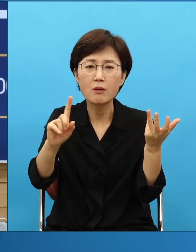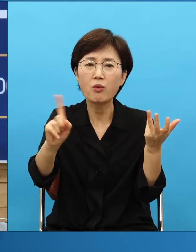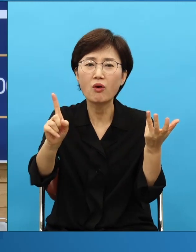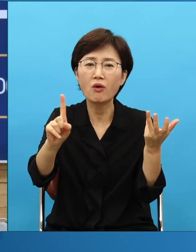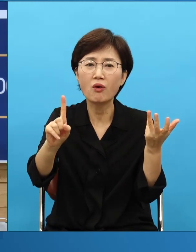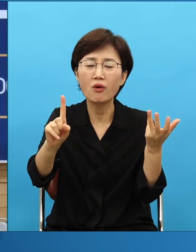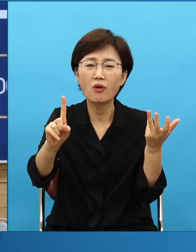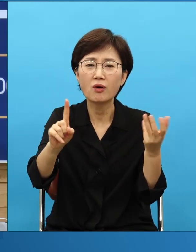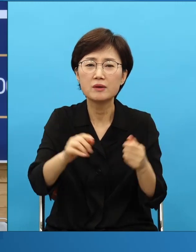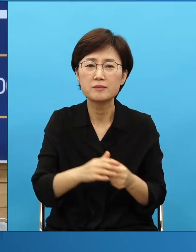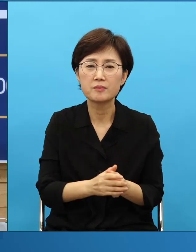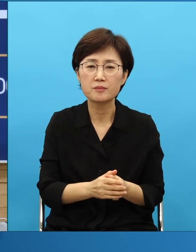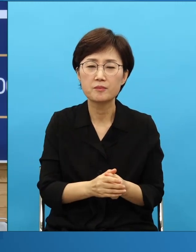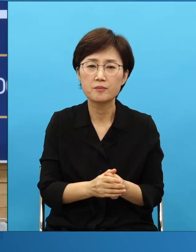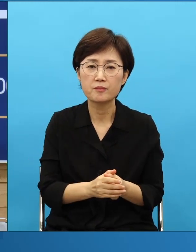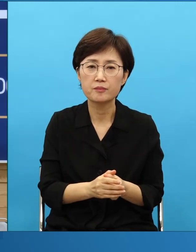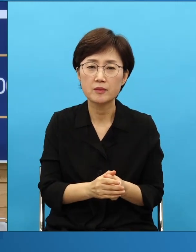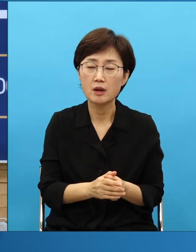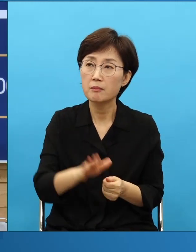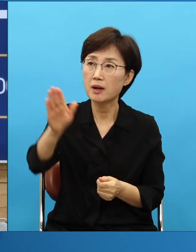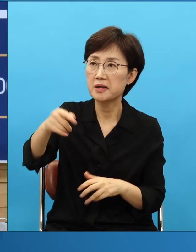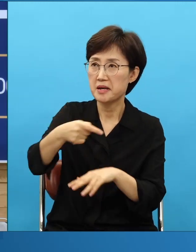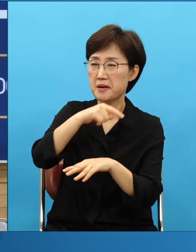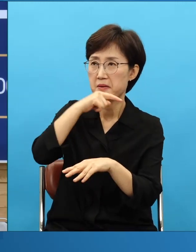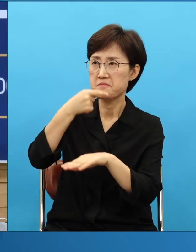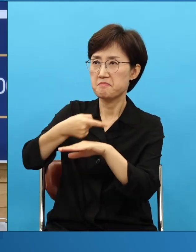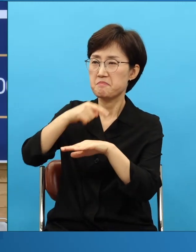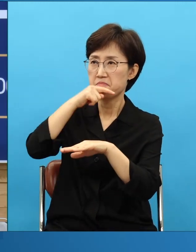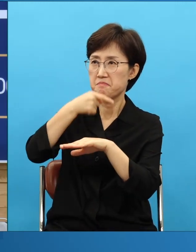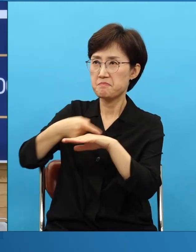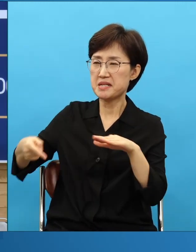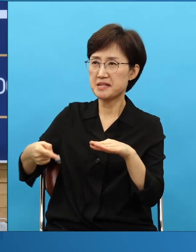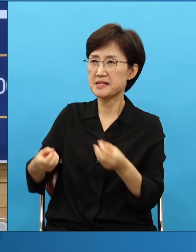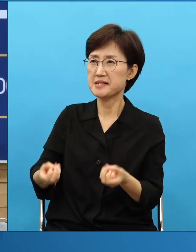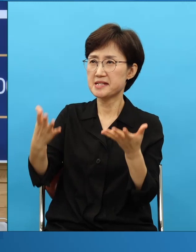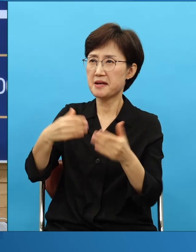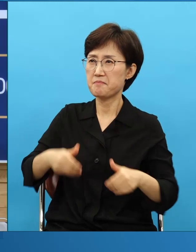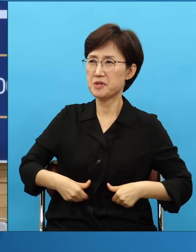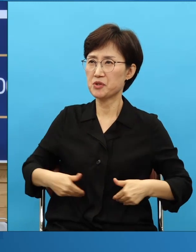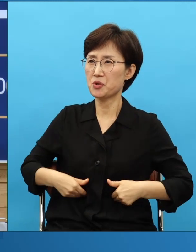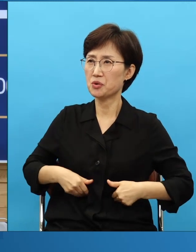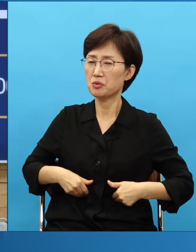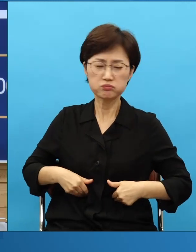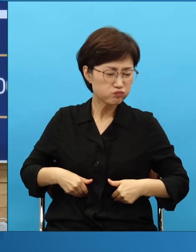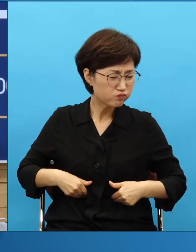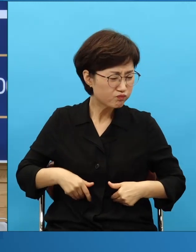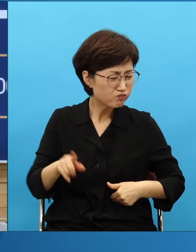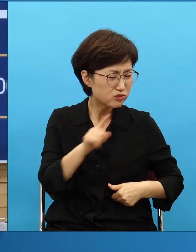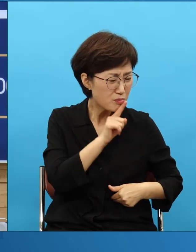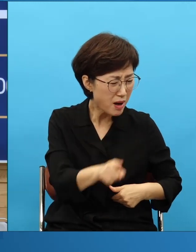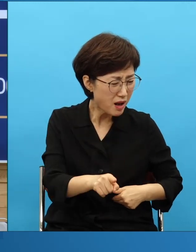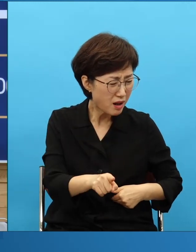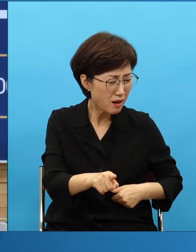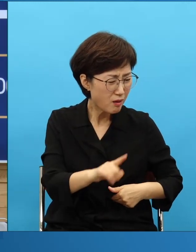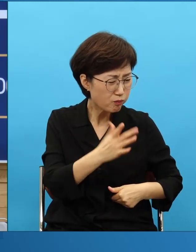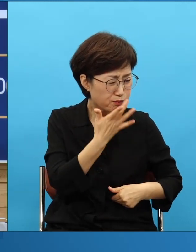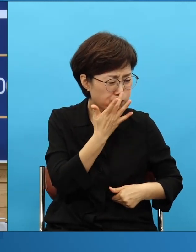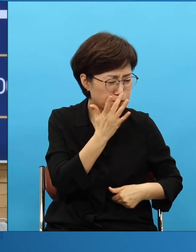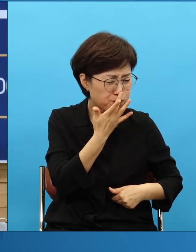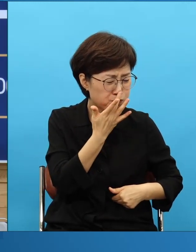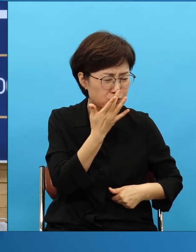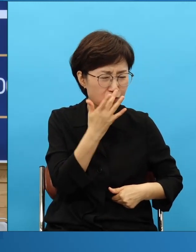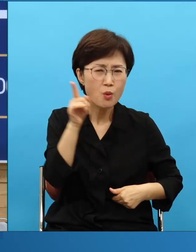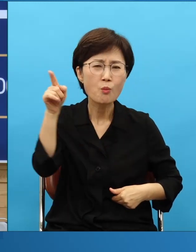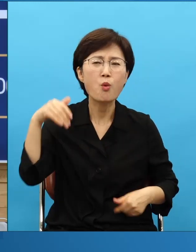not know or understand. 바로왕 보고 피제사가 뭐냐? And so when they said that they had to go through the blood sacrifice, 알지도 못하는 Pharaoh 거지.